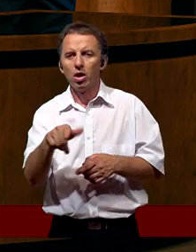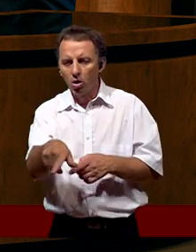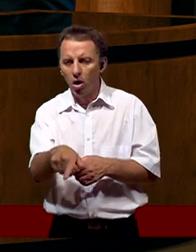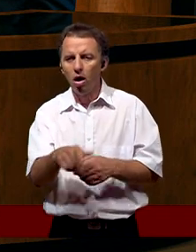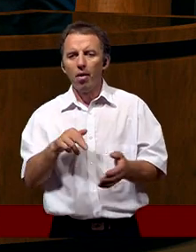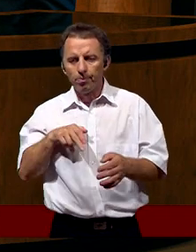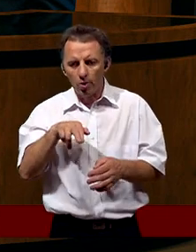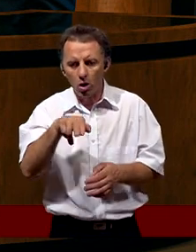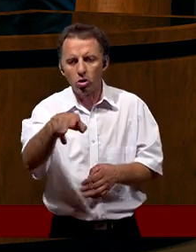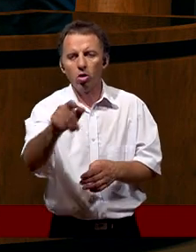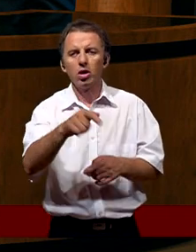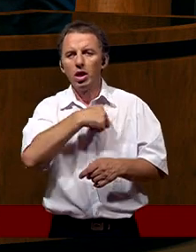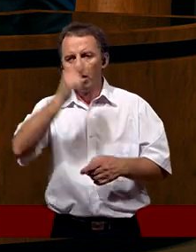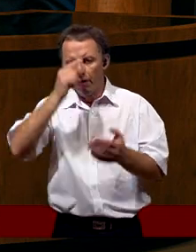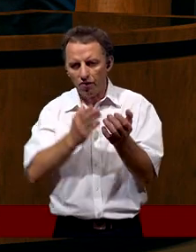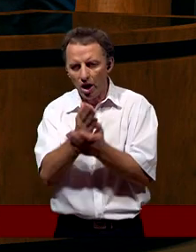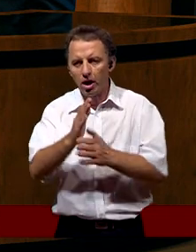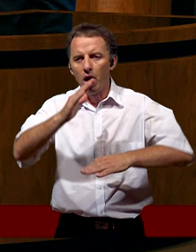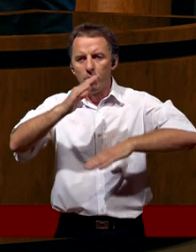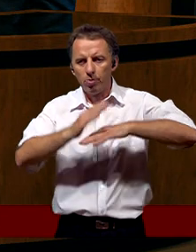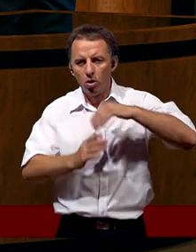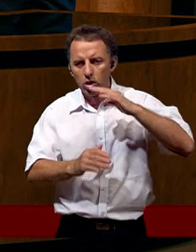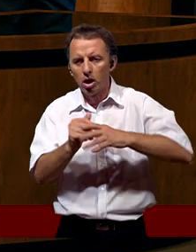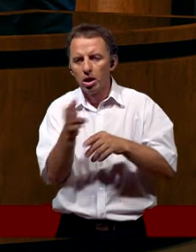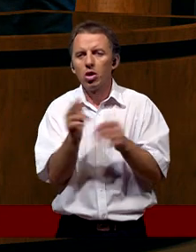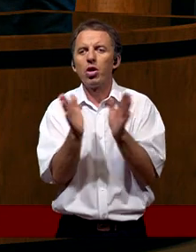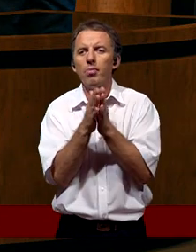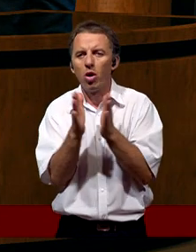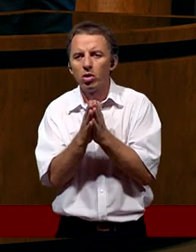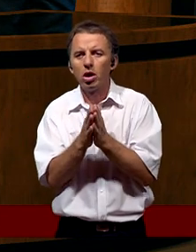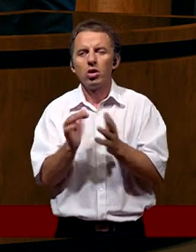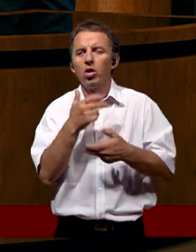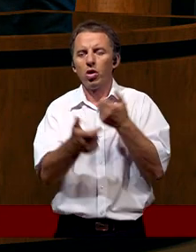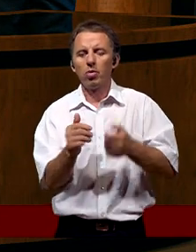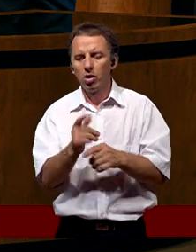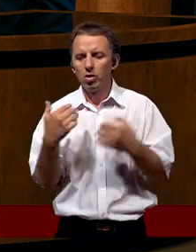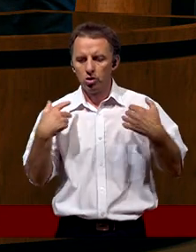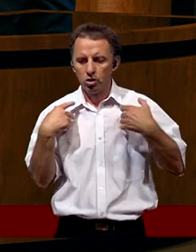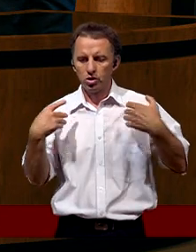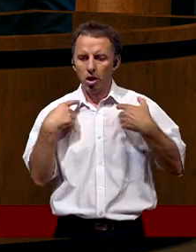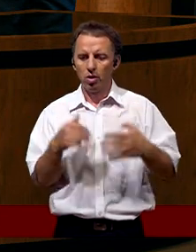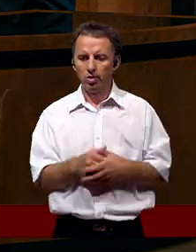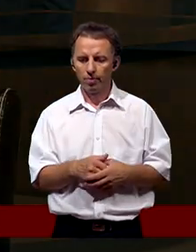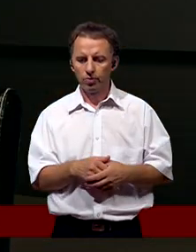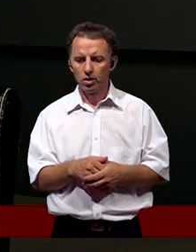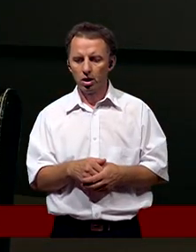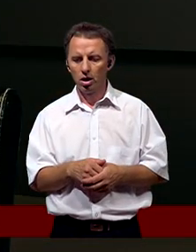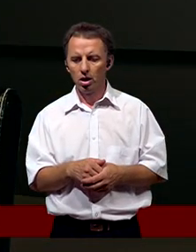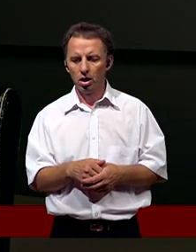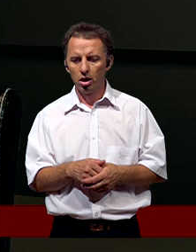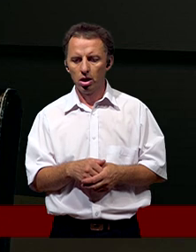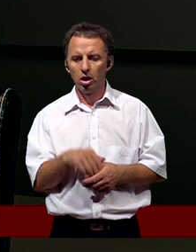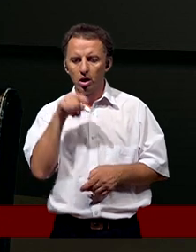tak podchodzimy, to wtedy nasza wiara się buduje. Nie tylko wtedy, kiedy się modlę, ale wtedy, kiedy w praktyce właśnie w taki sposób żyję. I dał Pan